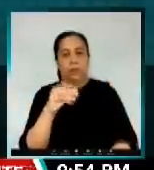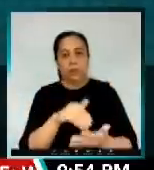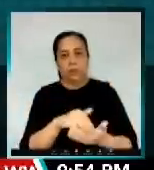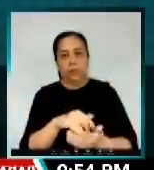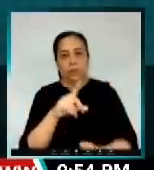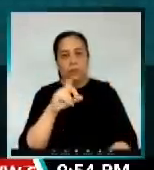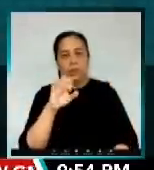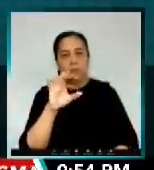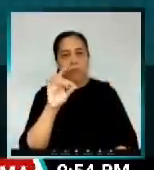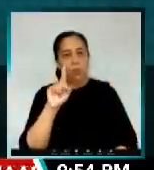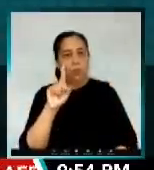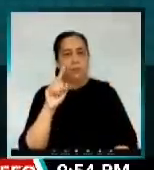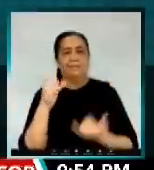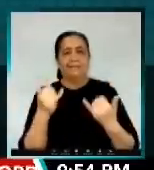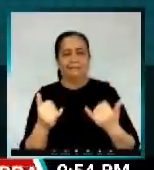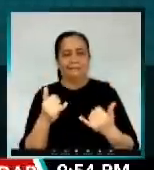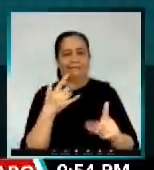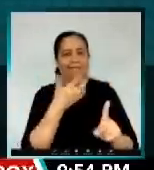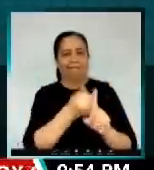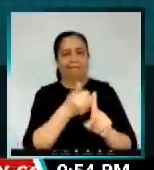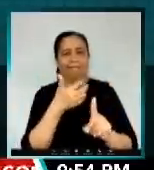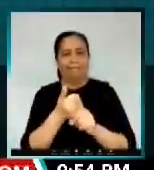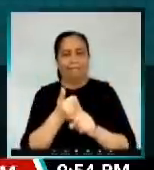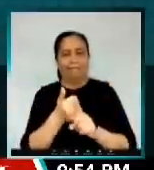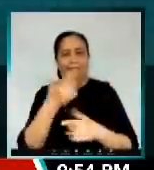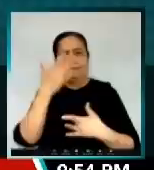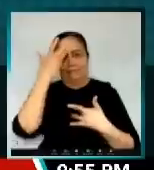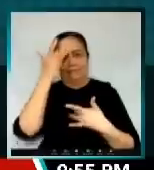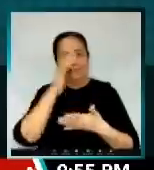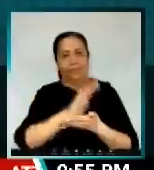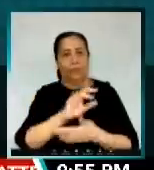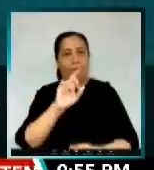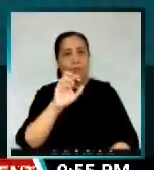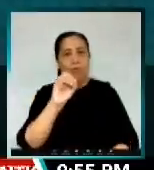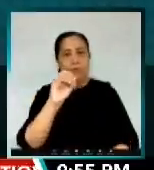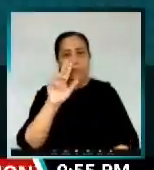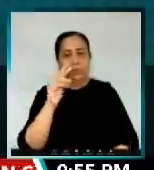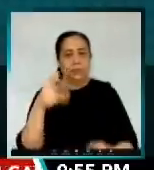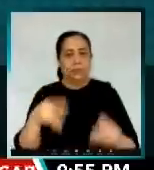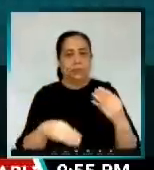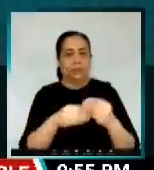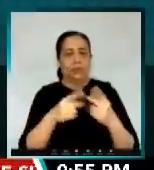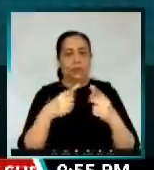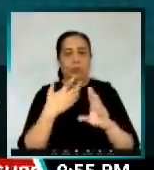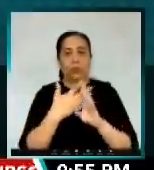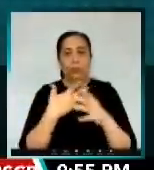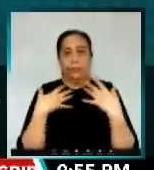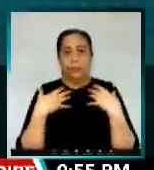741,181 na ang mga tinatamaan ng sakit. 103 naman ang nadagdag sa mga gumagaling, kaya